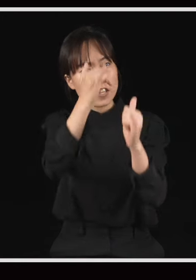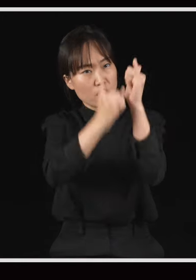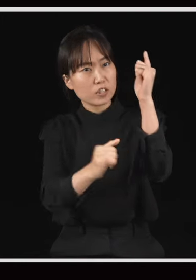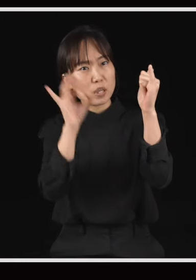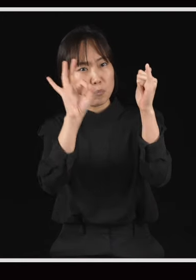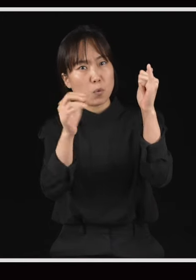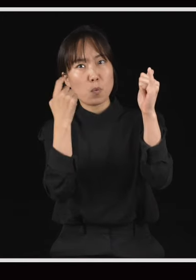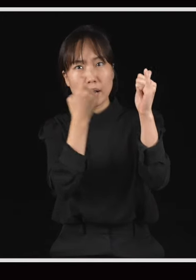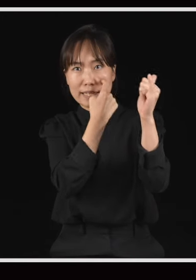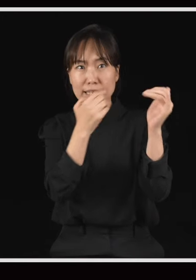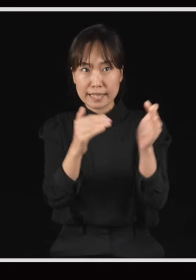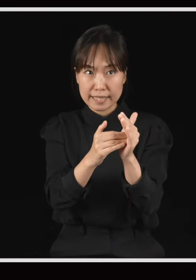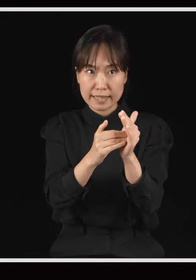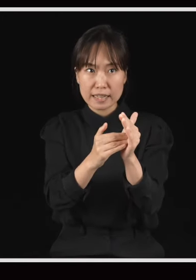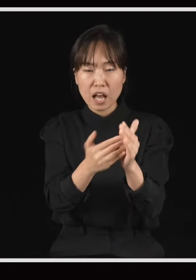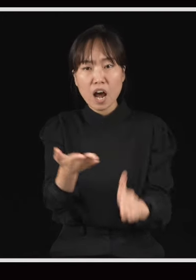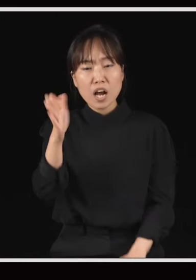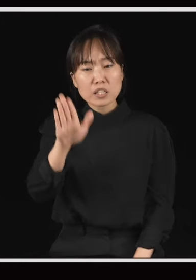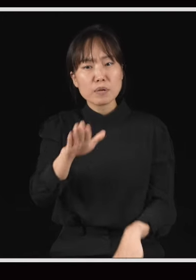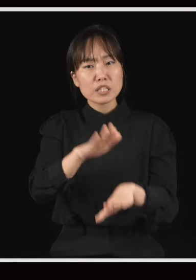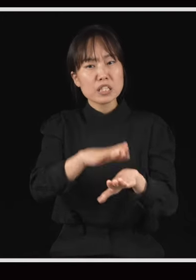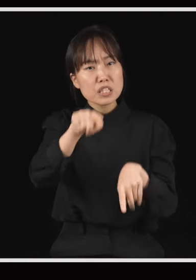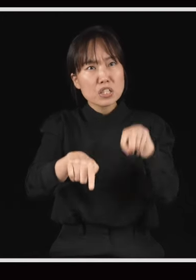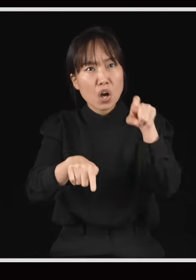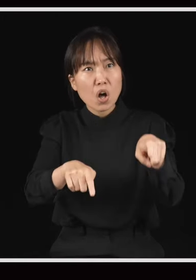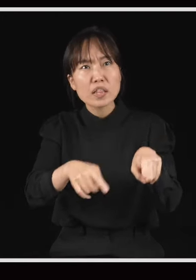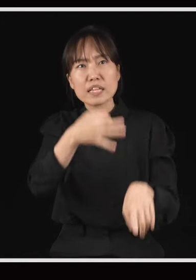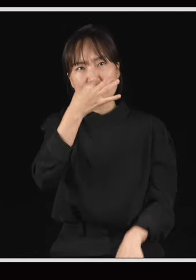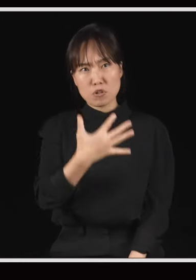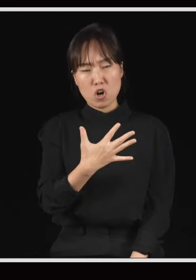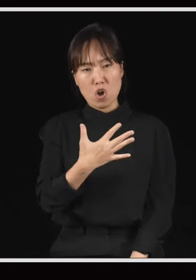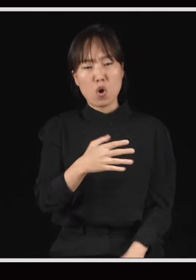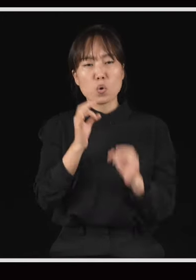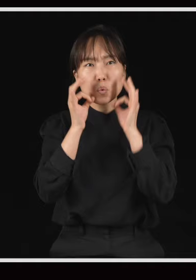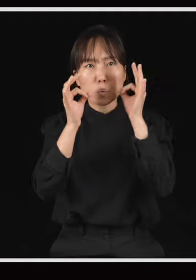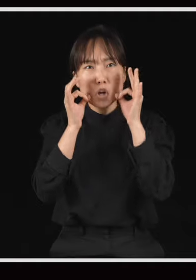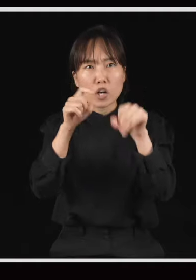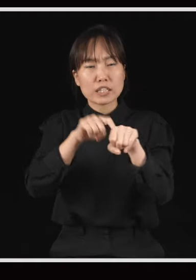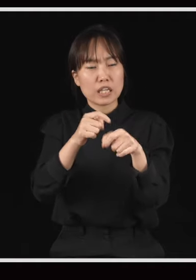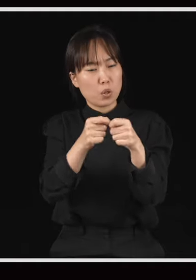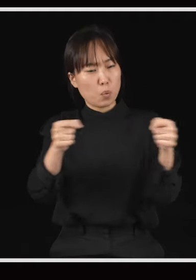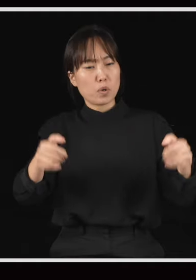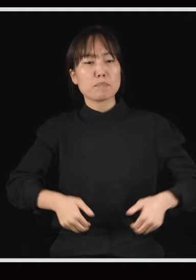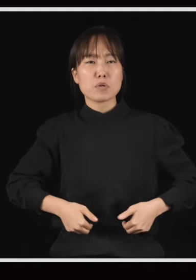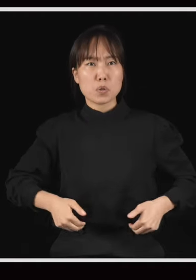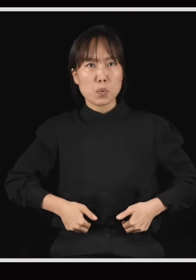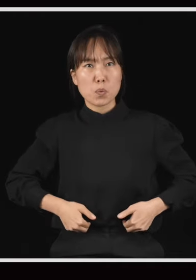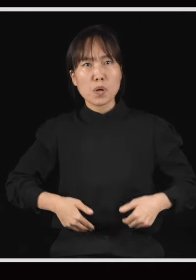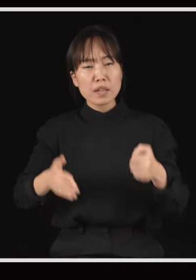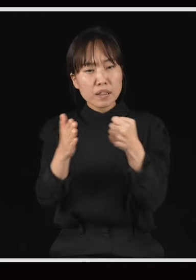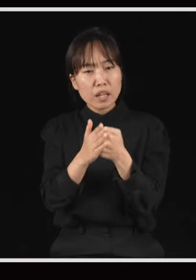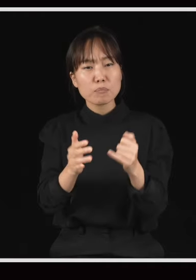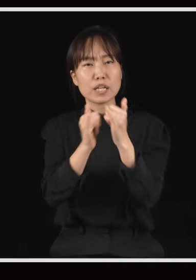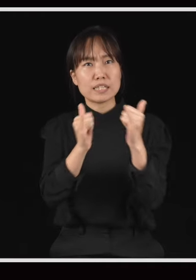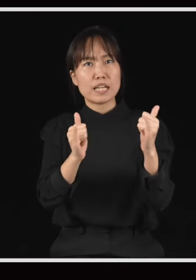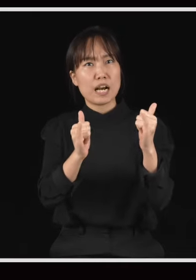알았습니다. 하지만 실천하려면 처음에 힘이 좀 들고 노력이 좀 필요하고 시간이 많이 걸리기 때문에 사람들이 너무 안